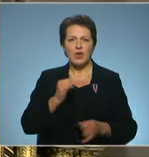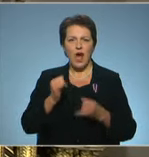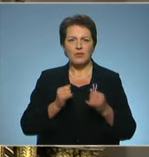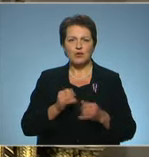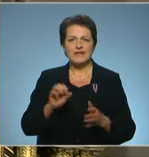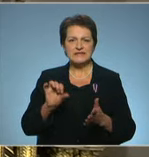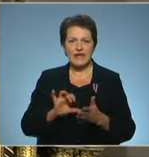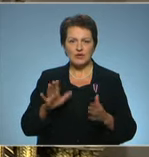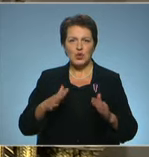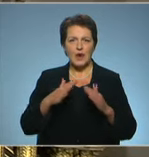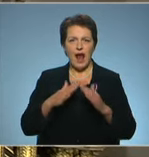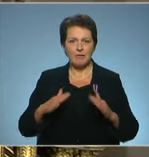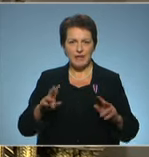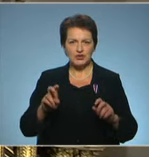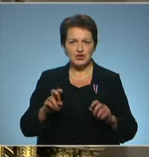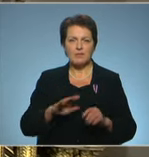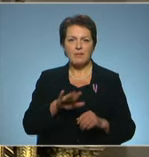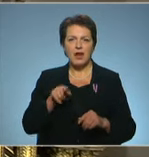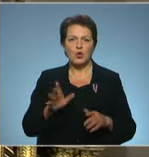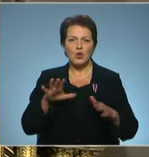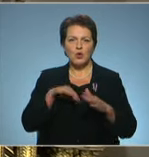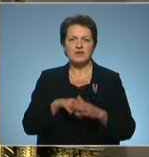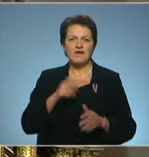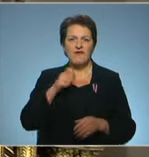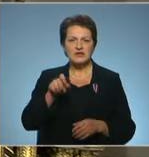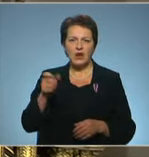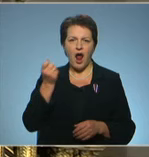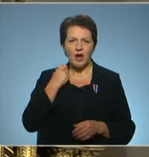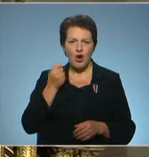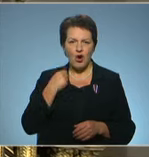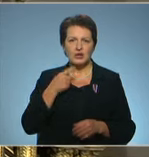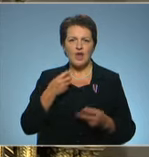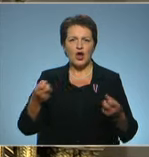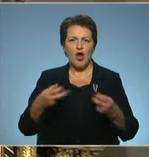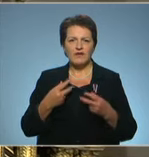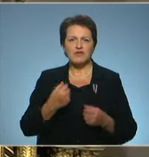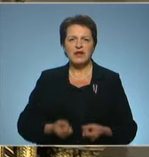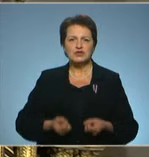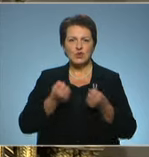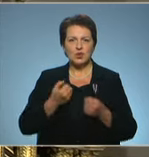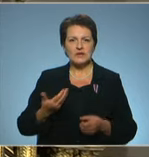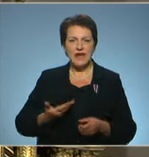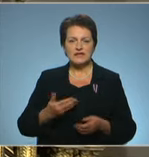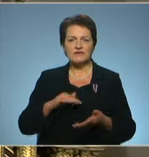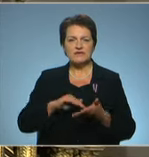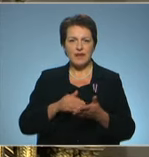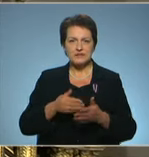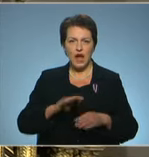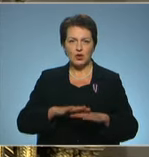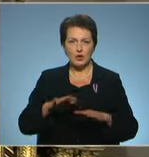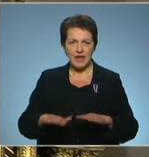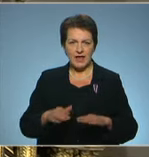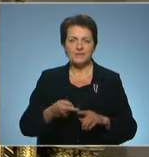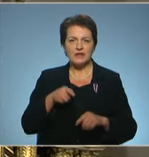Namiņš. Bērni tur nokļūst vecāku alkoholismu, konfliktu vai sūro sadzības apstākļu dēļ, taču